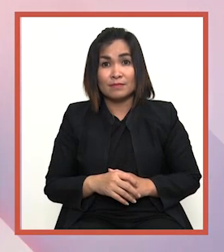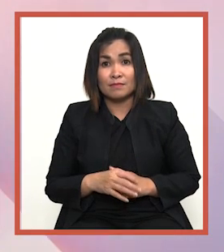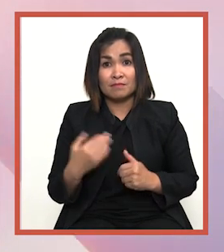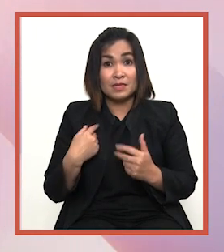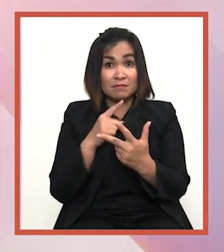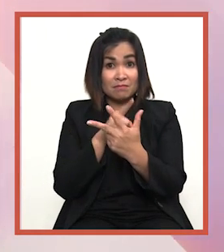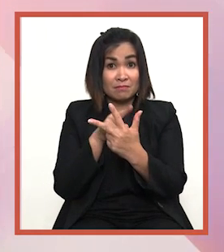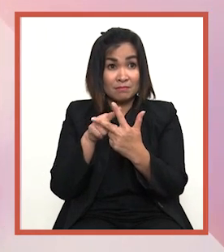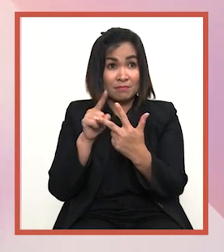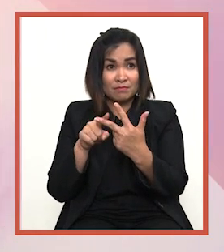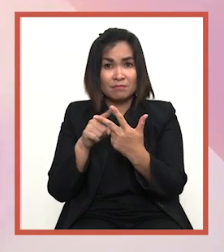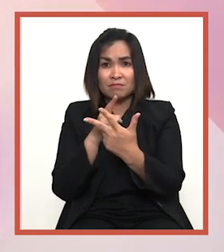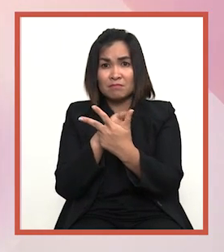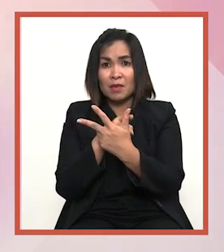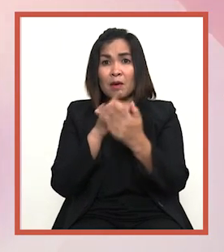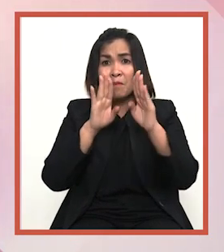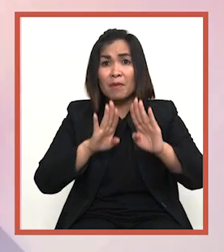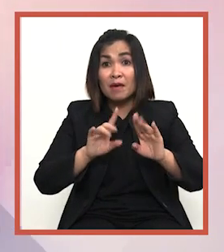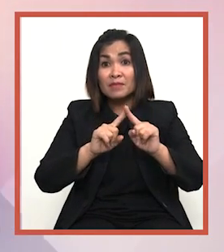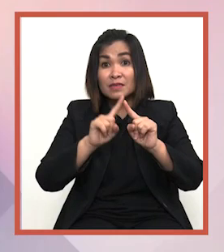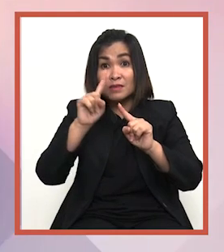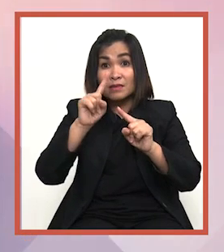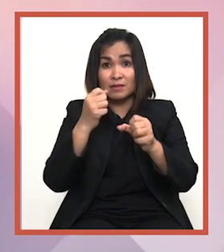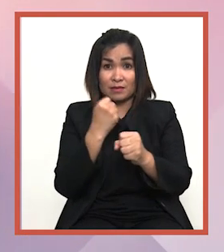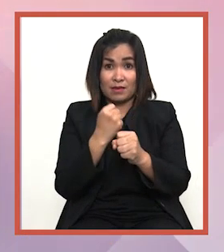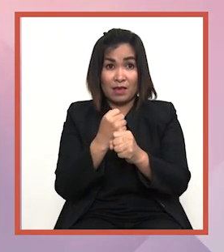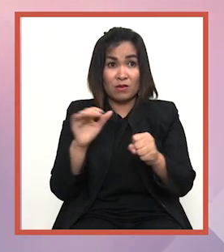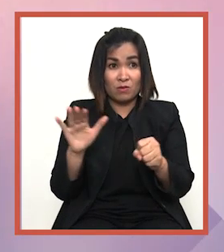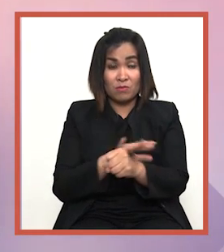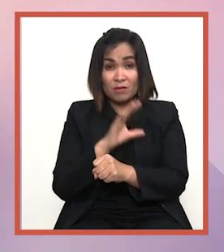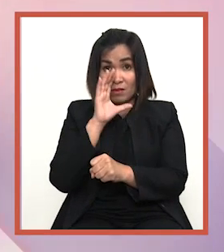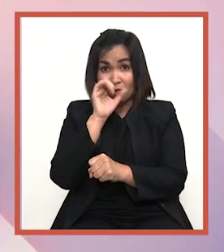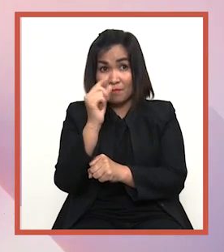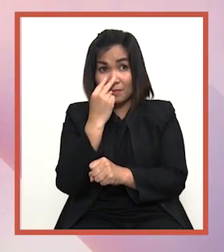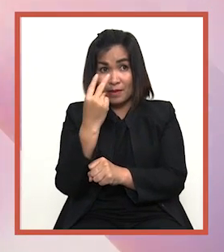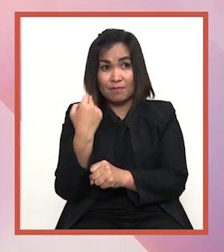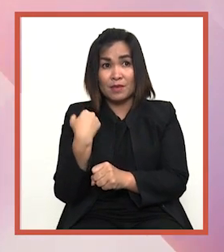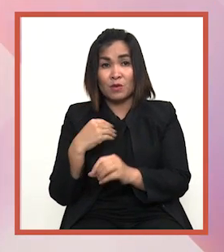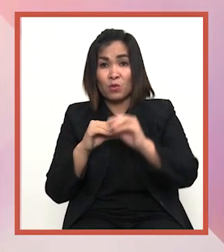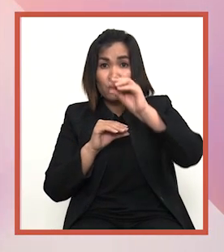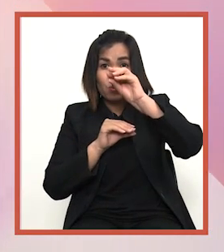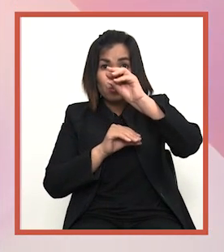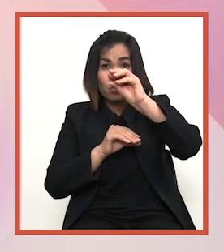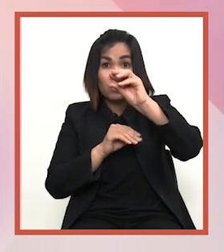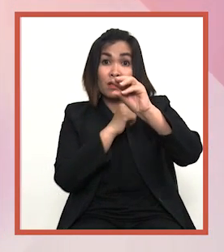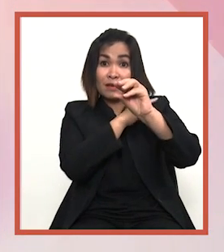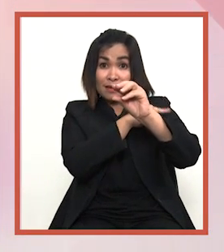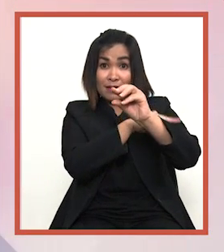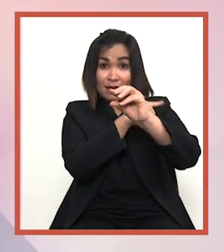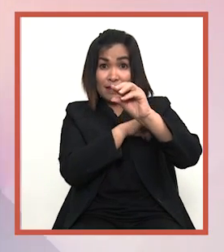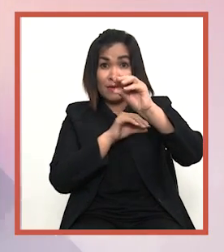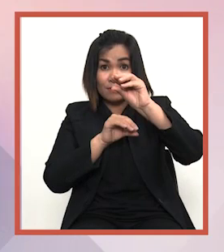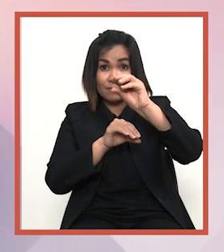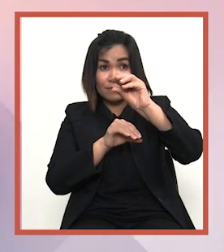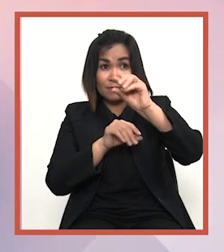ารูปแรกแบบงานสมบูรณ์นะครับสังเกตนะครับก็คือจะมีจุดต่อนะครับเป็นจุดต่อหัวสีขาวนะครับนะฮะ